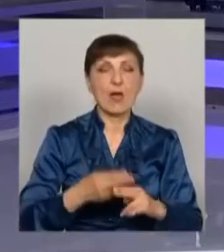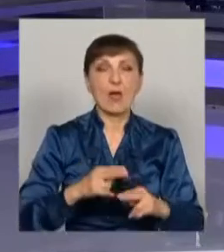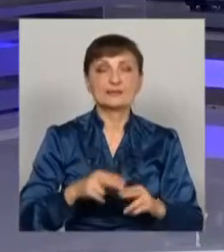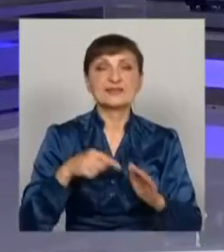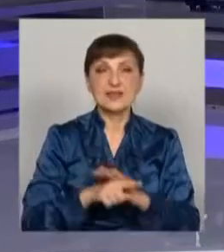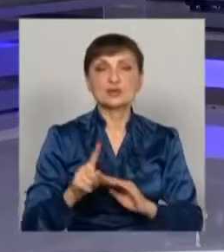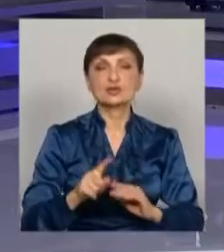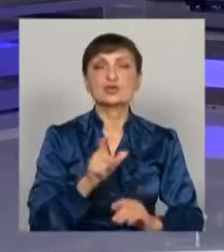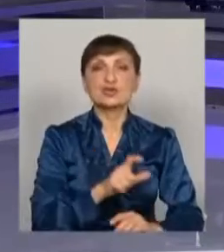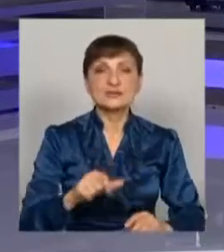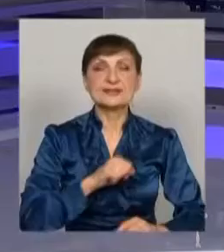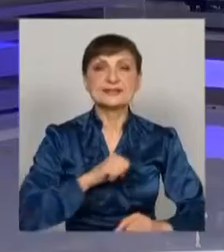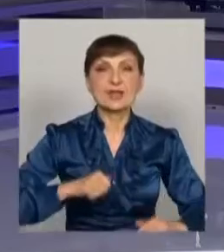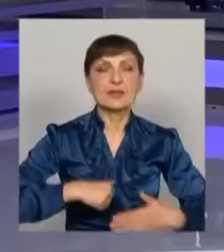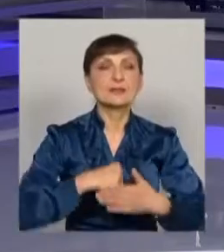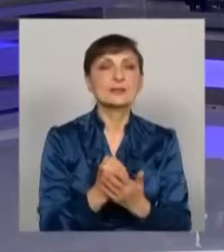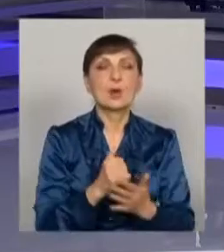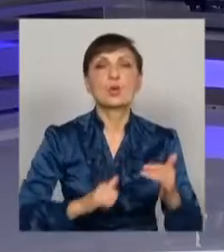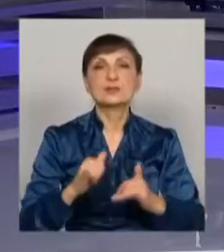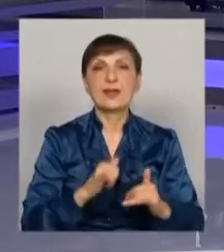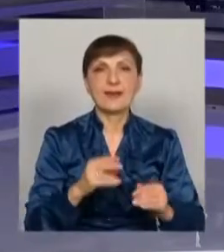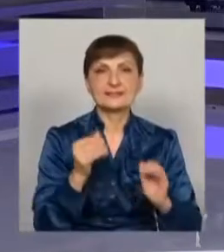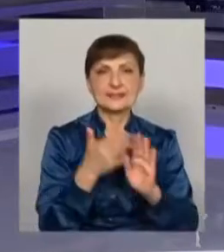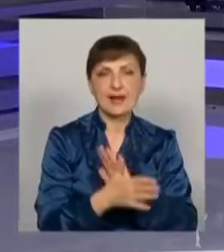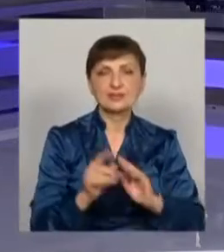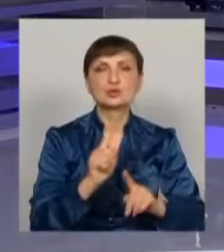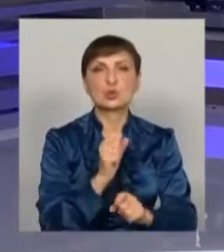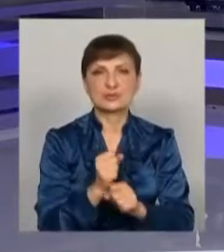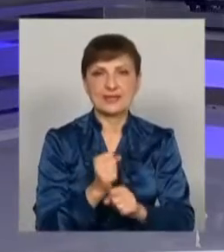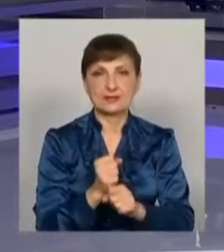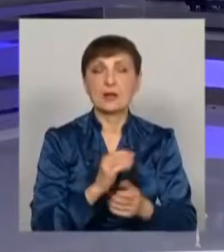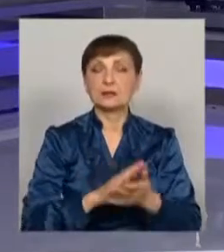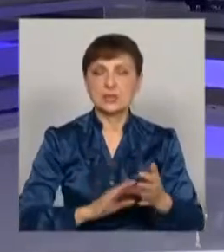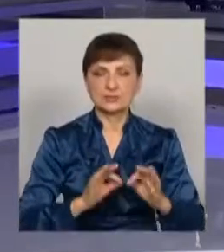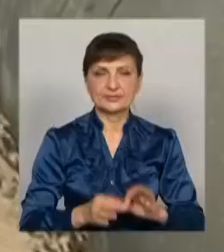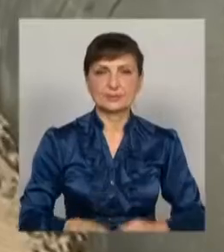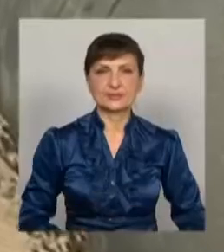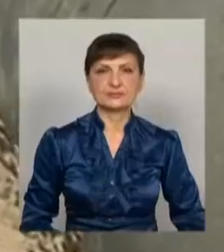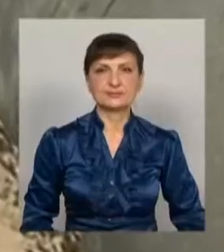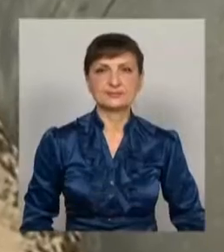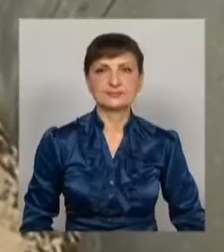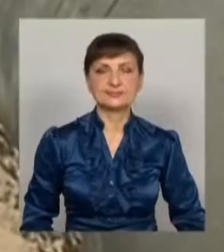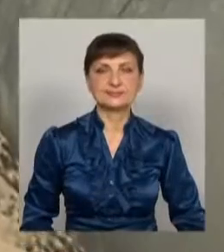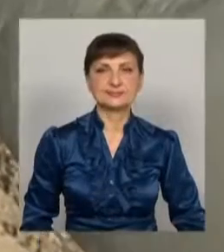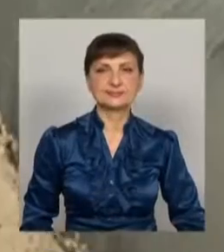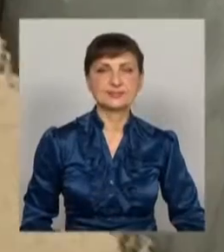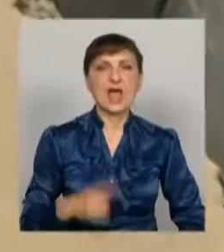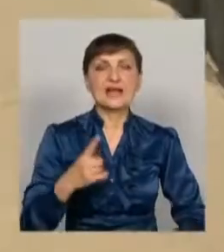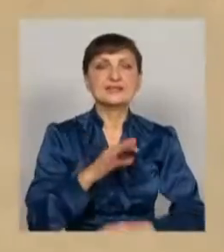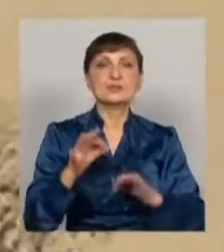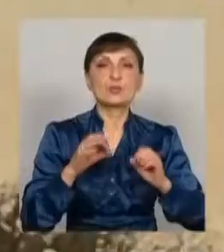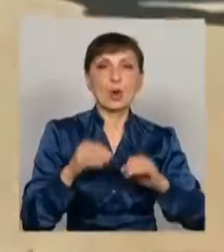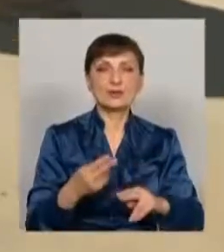именно жители определили приоритетные направления рустам орал баев продолжит тему один из проектов